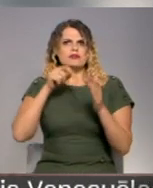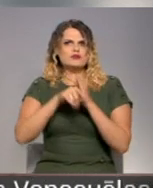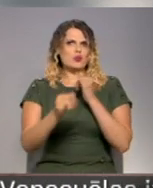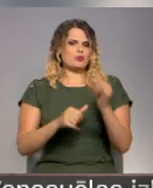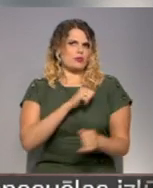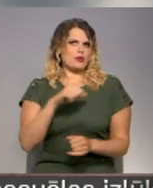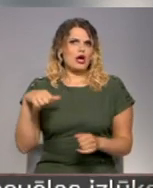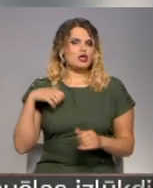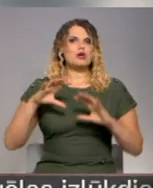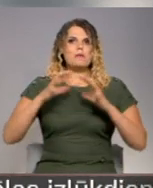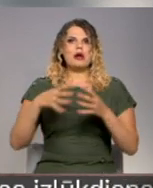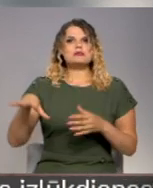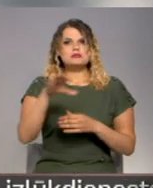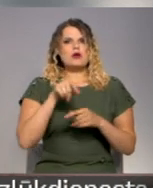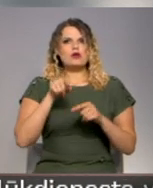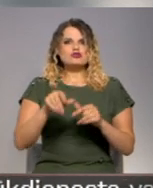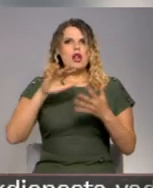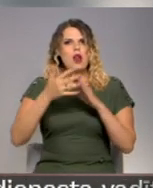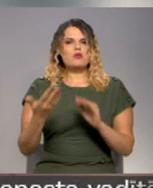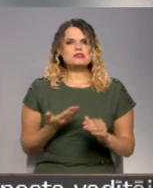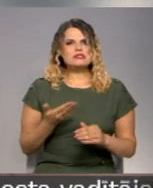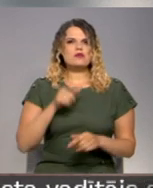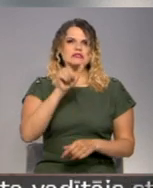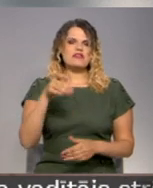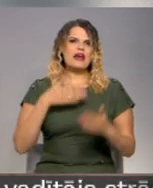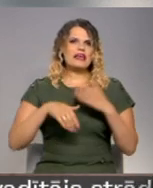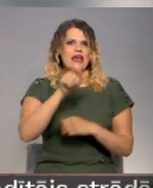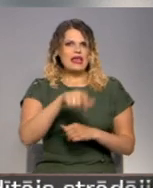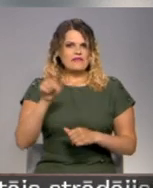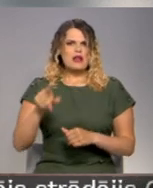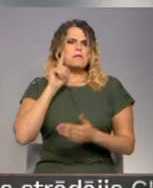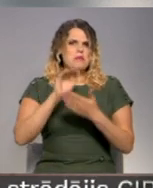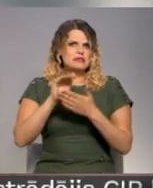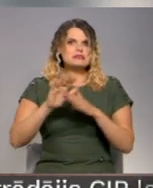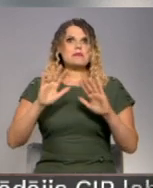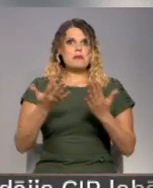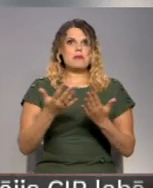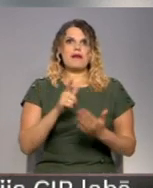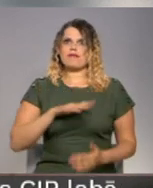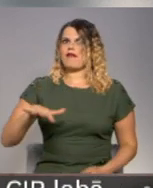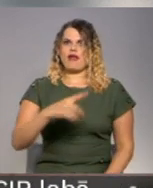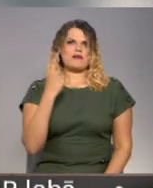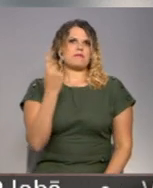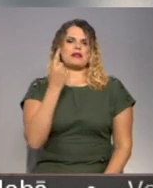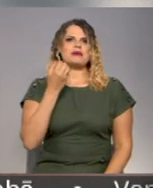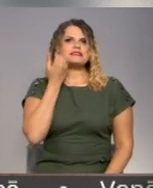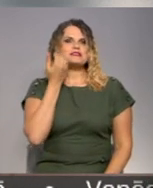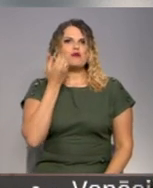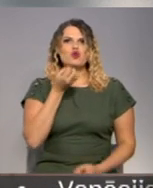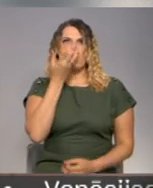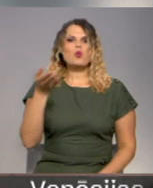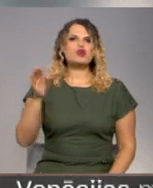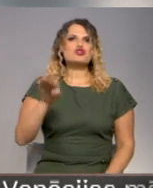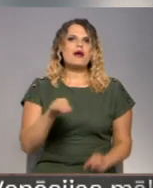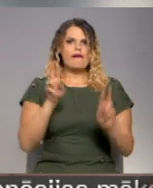kūtī. Lai gan pasaulē Camp Hill kustība pazīst vairāku simtu ciematu dēļ, Rožkalni ir vienīgais šāda veida ciemats visā